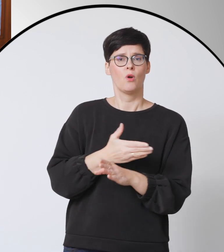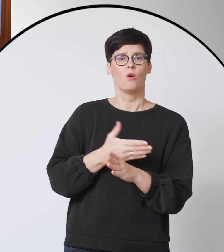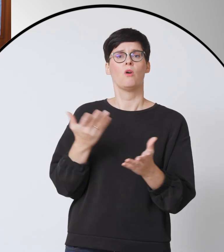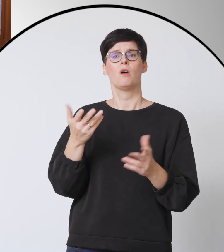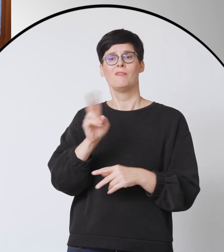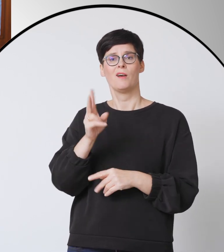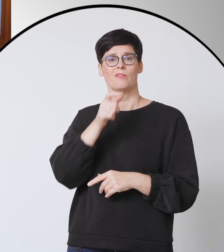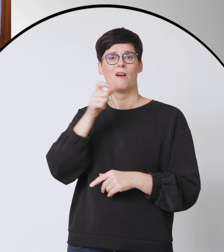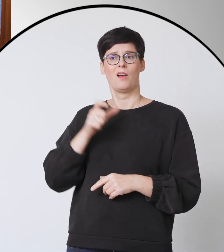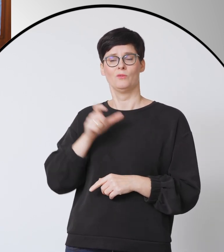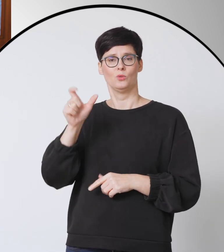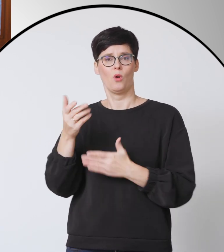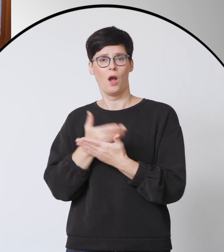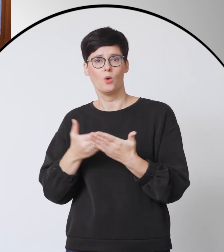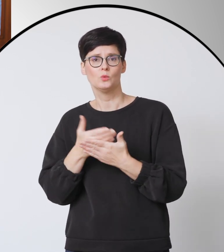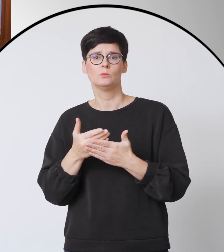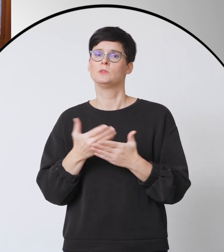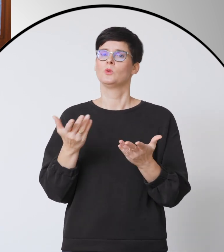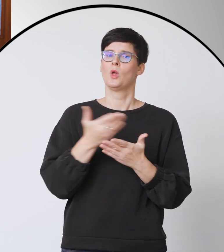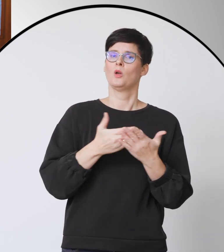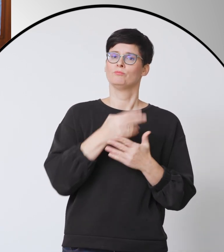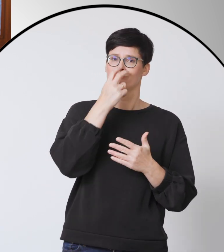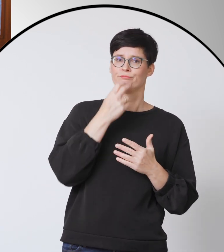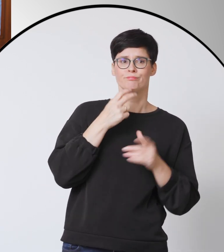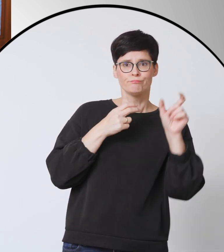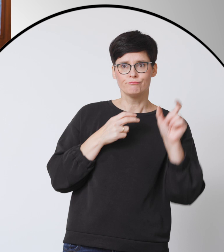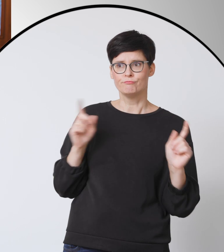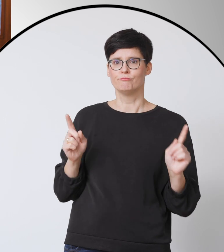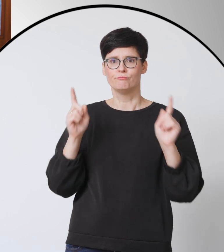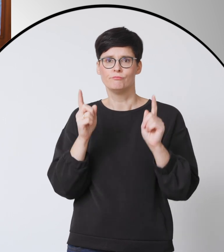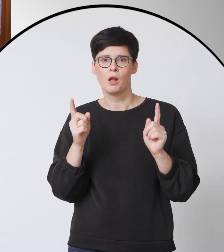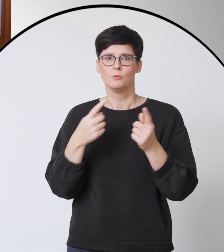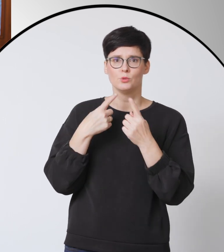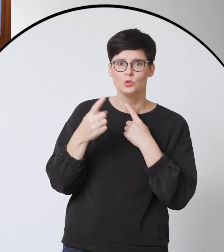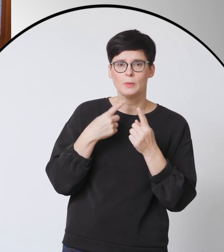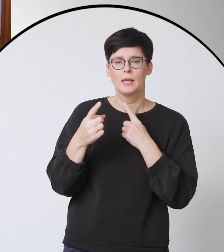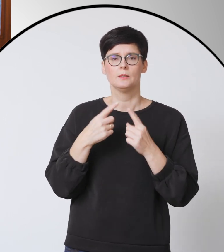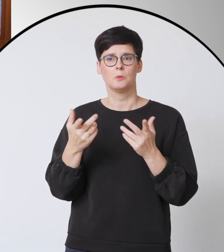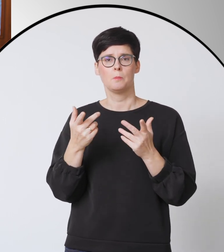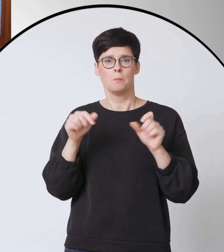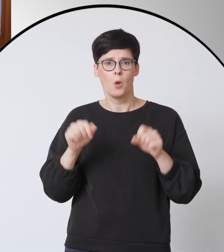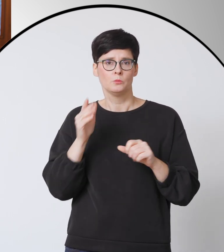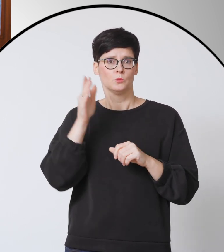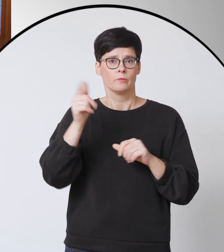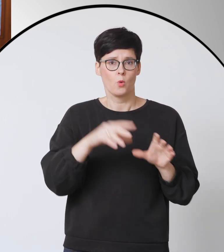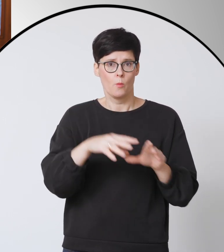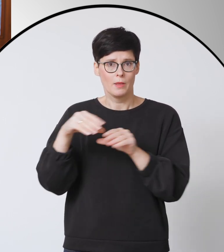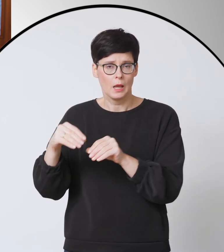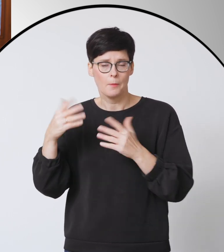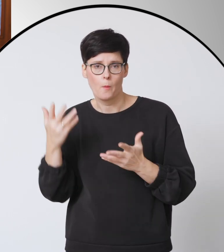den Ausbildungsverantwortlichen und den Auszubildenden über die Möglichkeit einer Übernahme. So